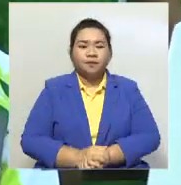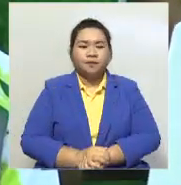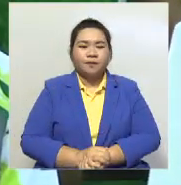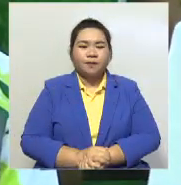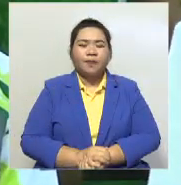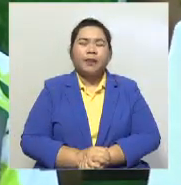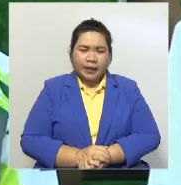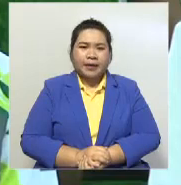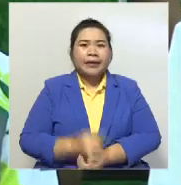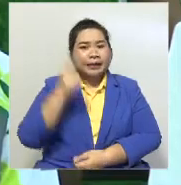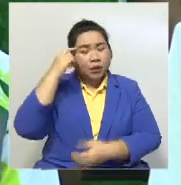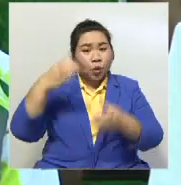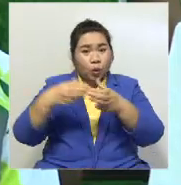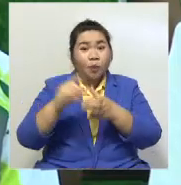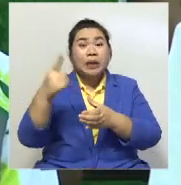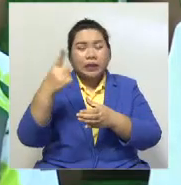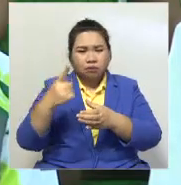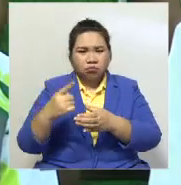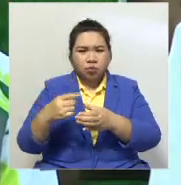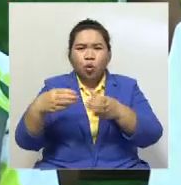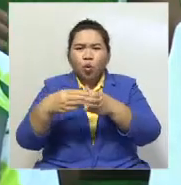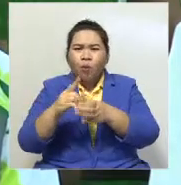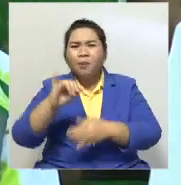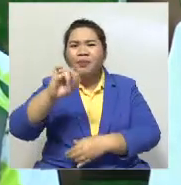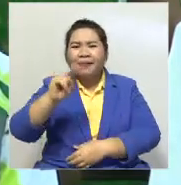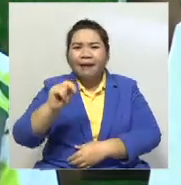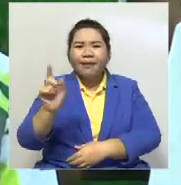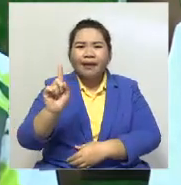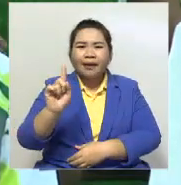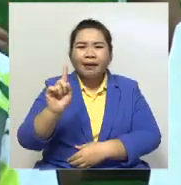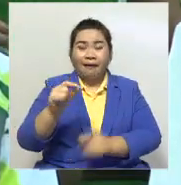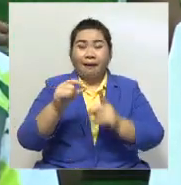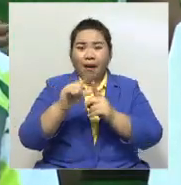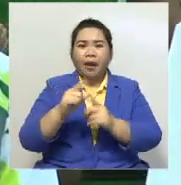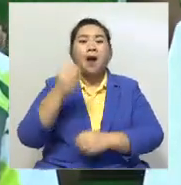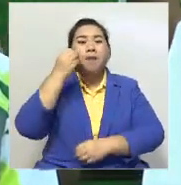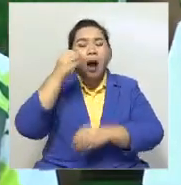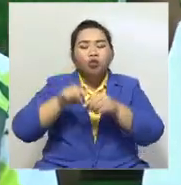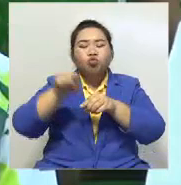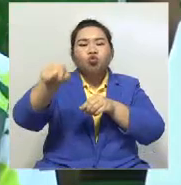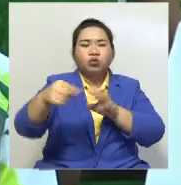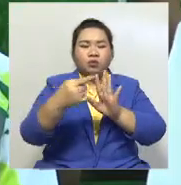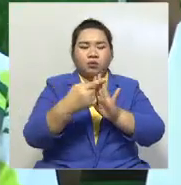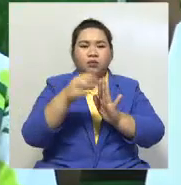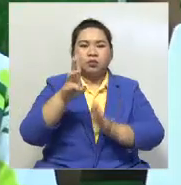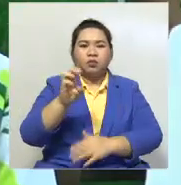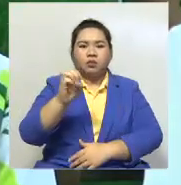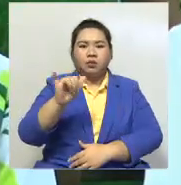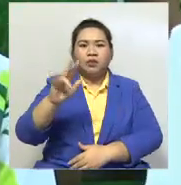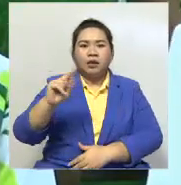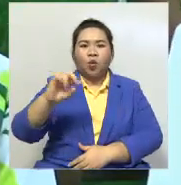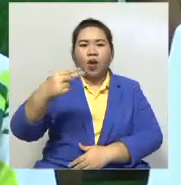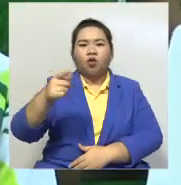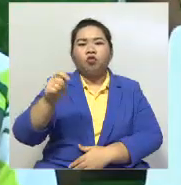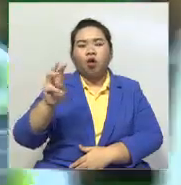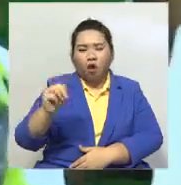างั้นก็เอาชุดแรกเป็นสายในก่อนละกันสายในนี่หมายถึงว่าอยู่บ้านเวียงหอมอย่างเงี้ยนะครับคือเนื่องจากว่าน้